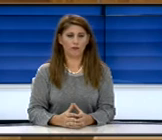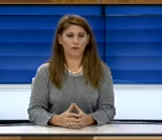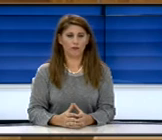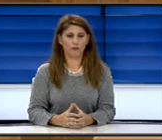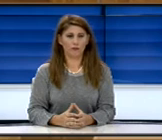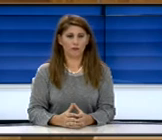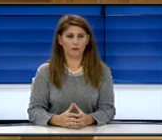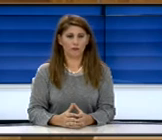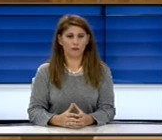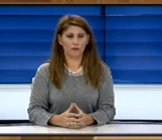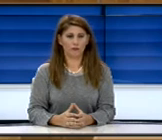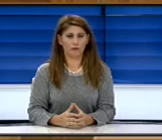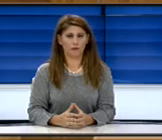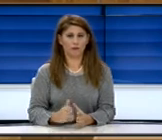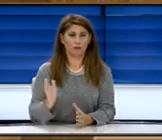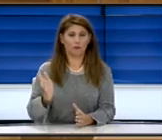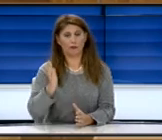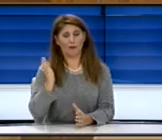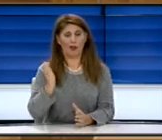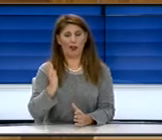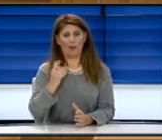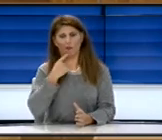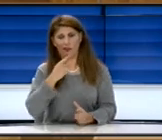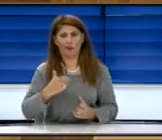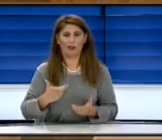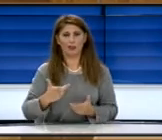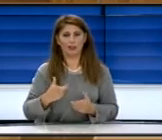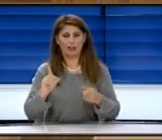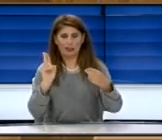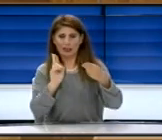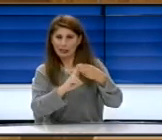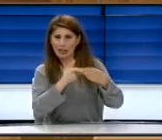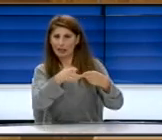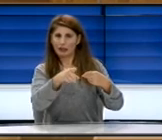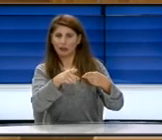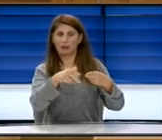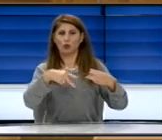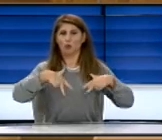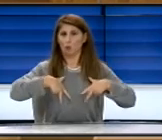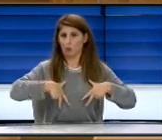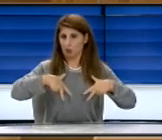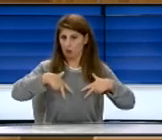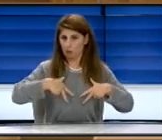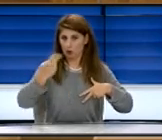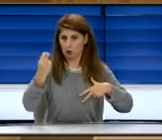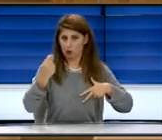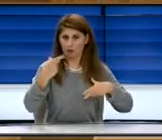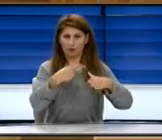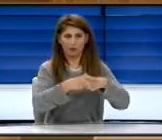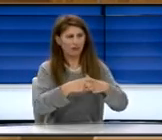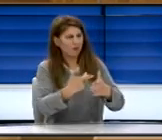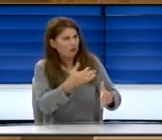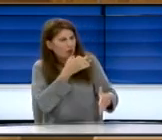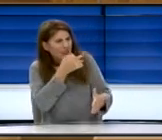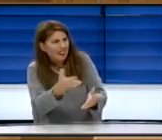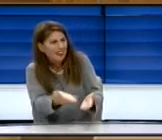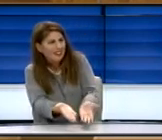Όσο για τα δίθεν πινελίκια στη συνάντηση του κυρίου Σταϊκούρα με τους τραπεζίτες, πού τα λέτε